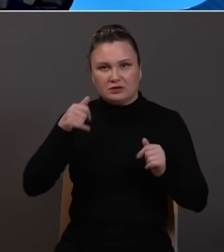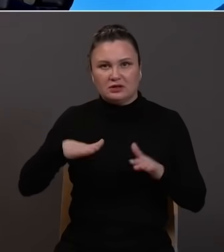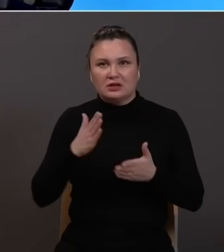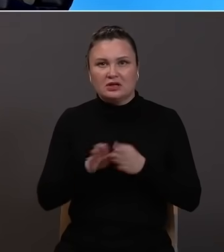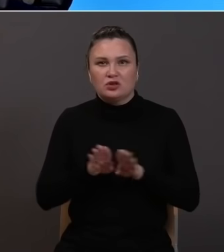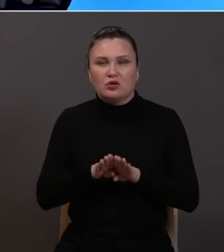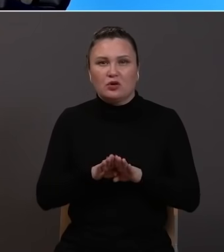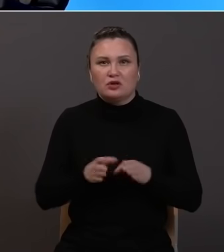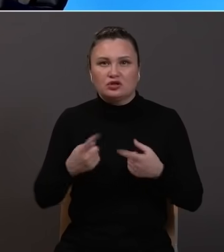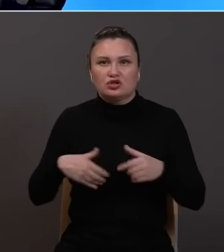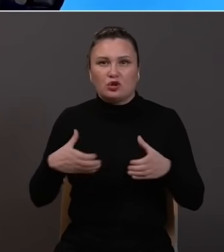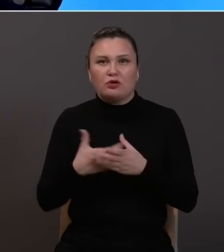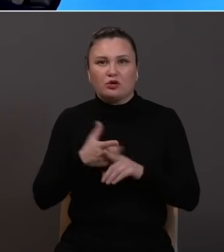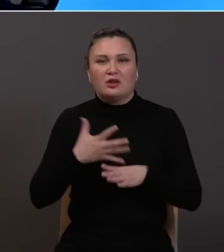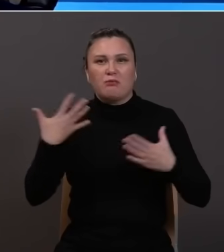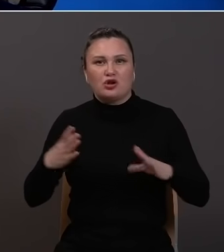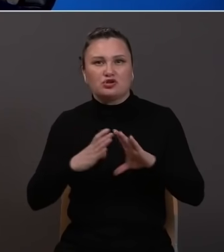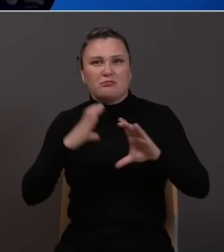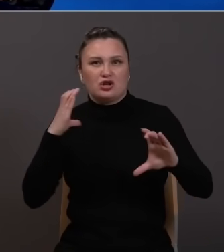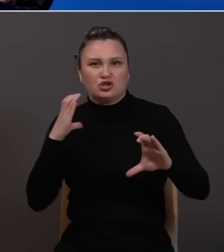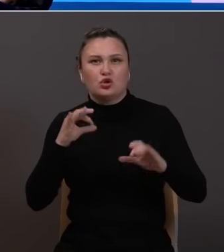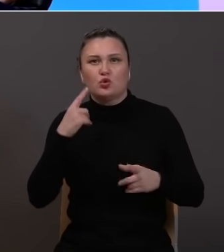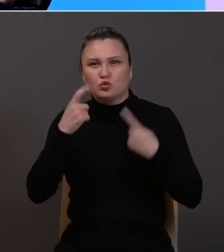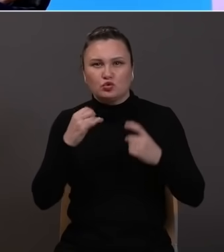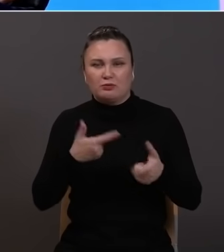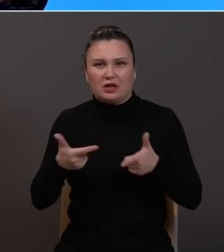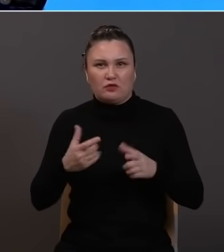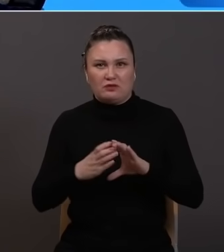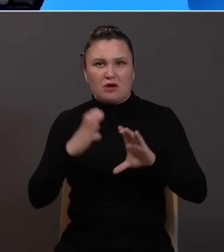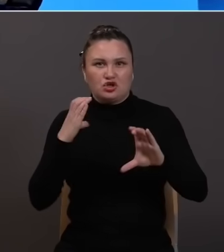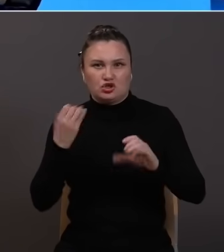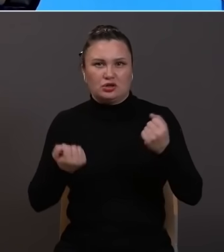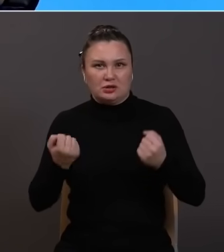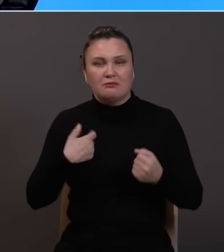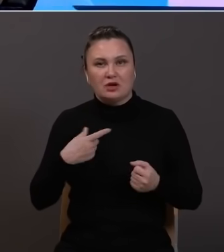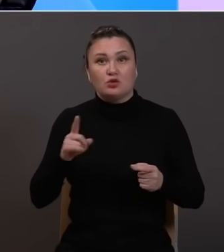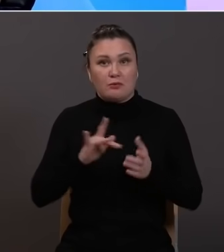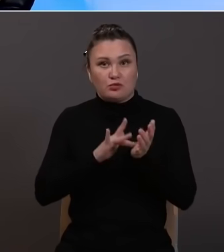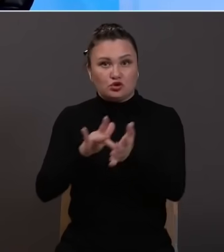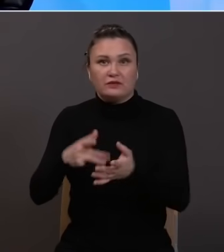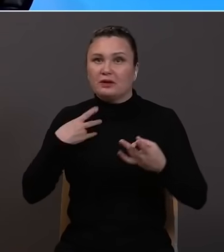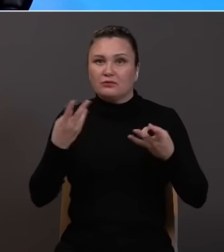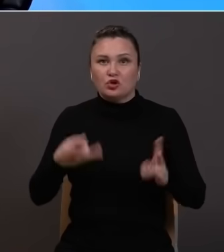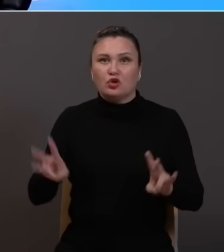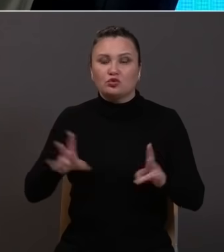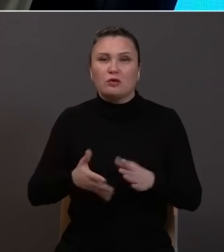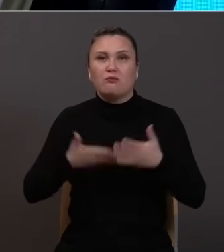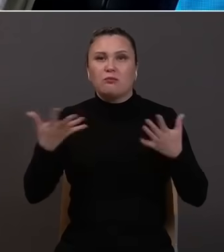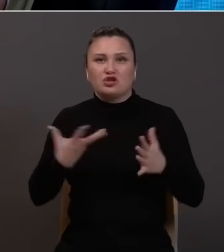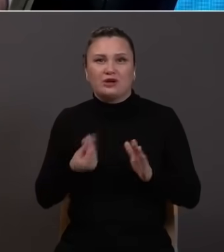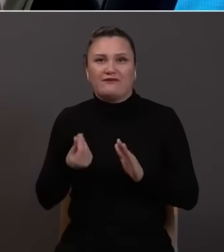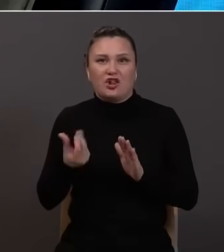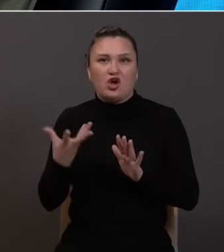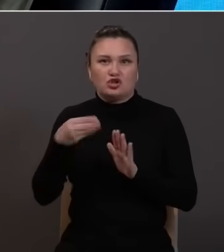джиперское сообщество, которое ездит на больших машинах, суперподготовленных, и мы сказали: ребят, по большому счету, чтобы путешествовать, не нужно вот больших